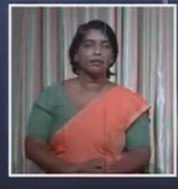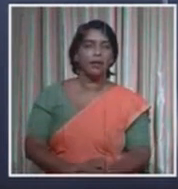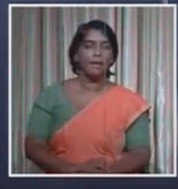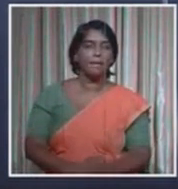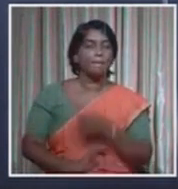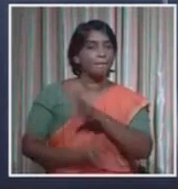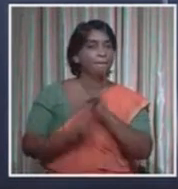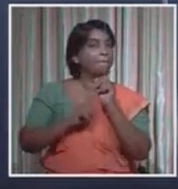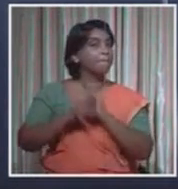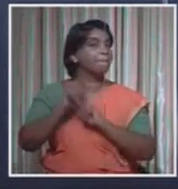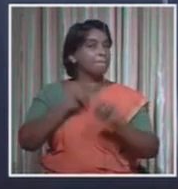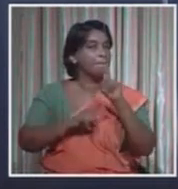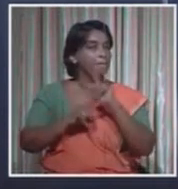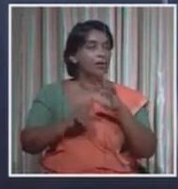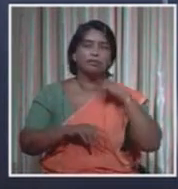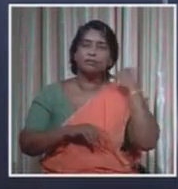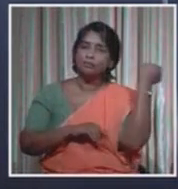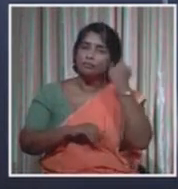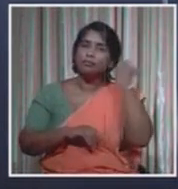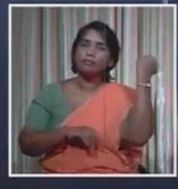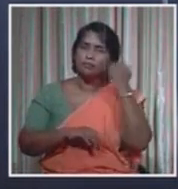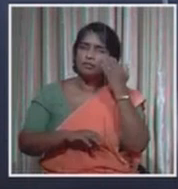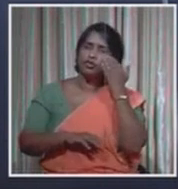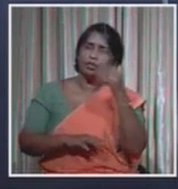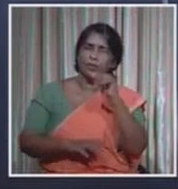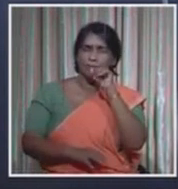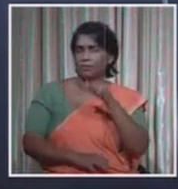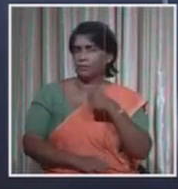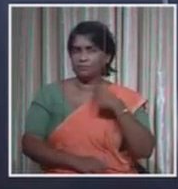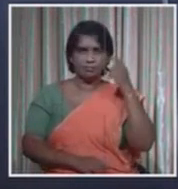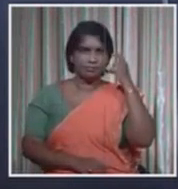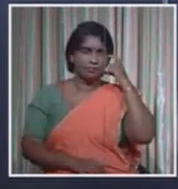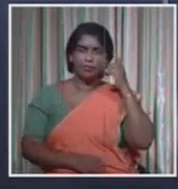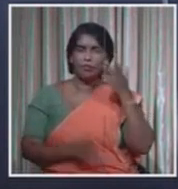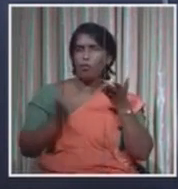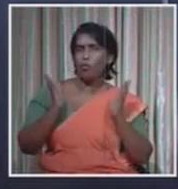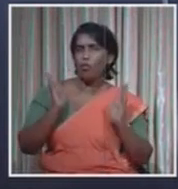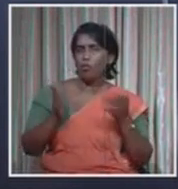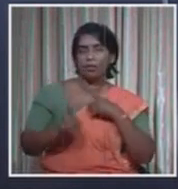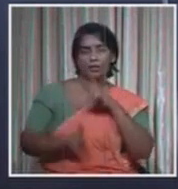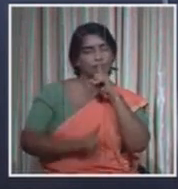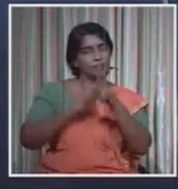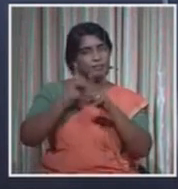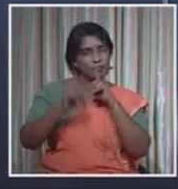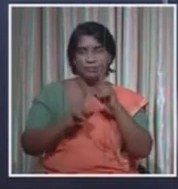මේ පාර්ලිමේන්තුවේ කරපු කතාදිස බැලුවම ඇත්තටම මම හිතනවා කවුරු මොනවා කිව්වත්